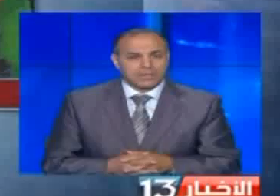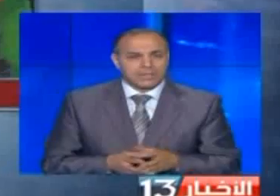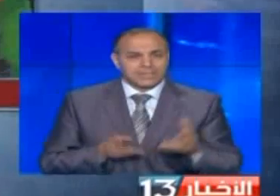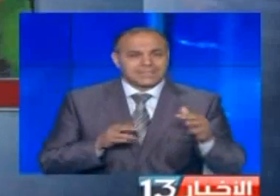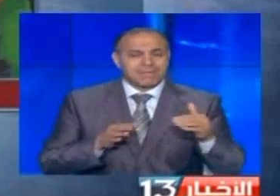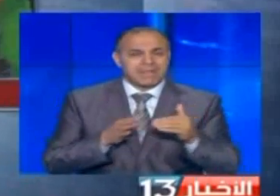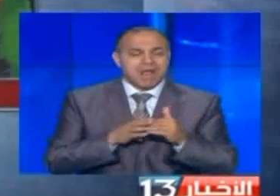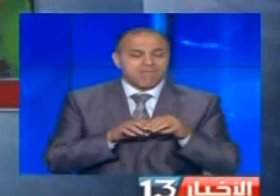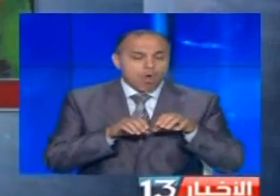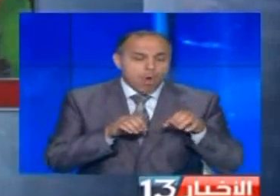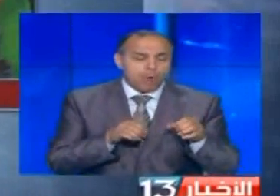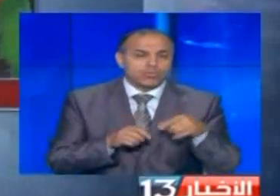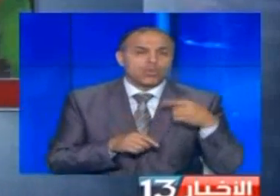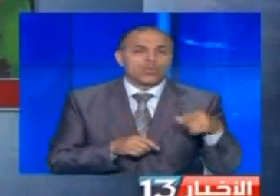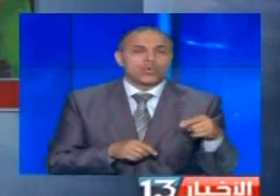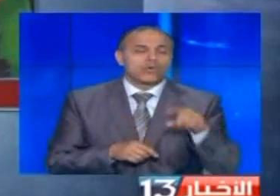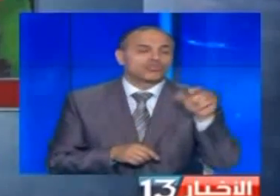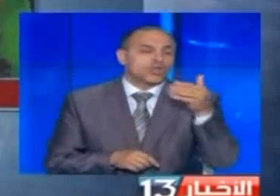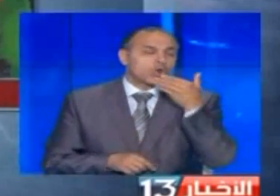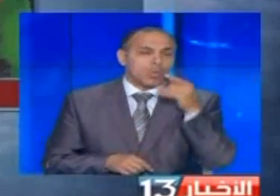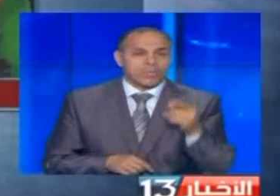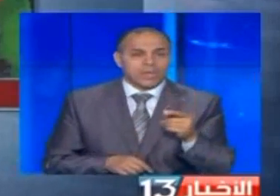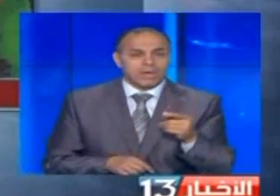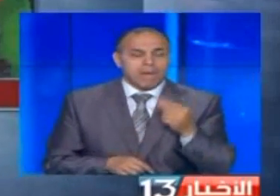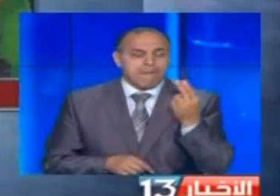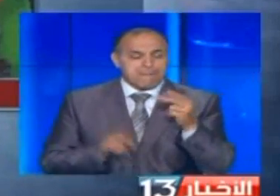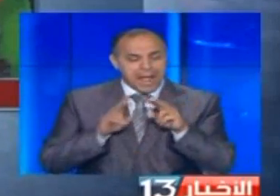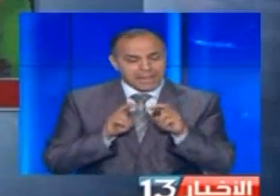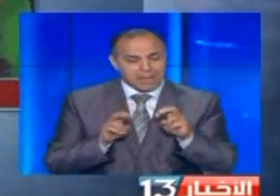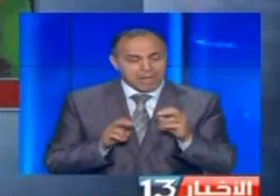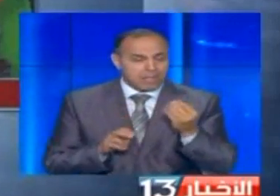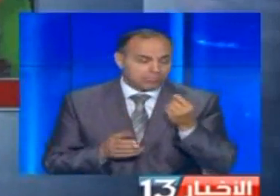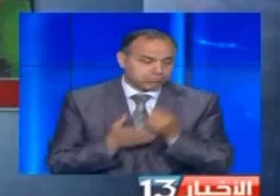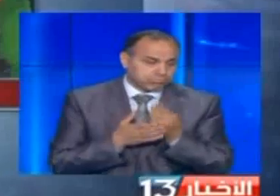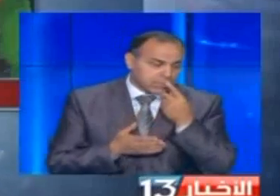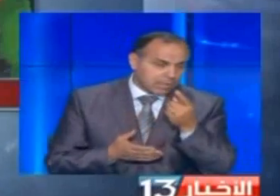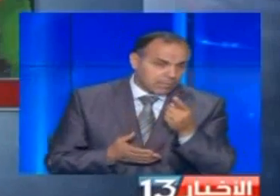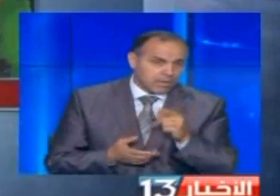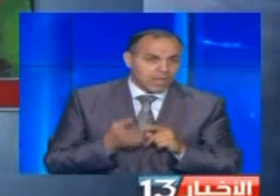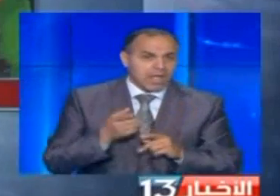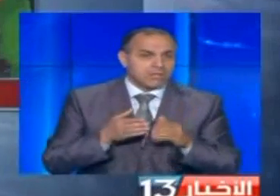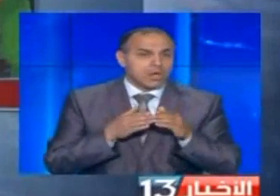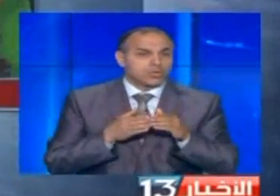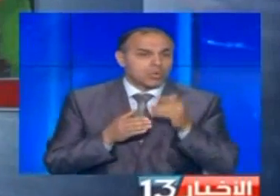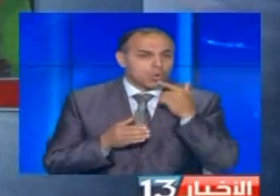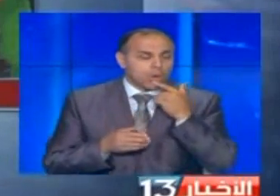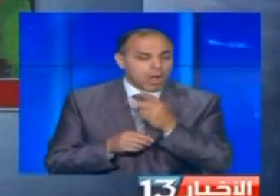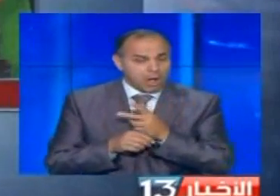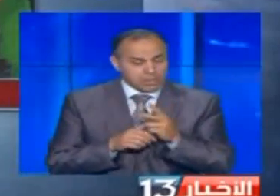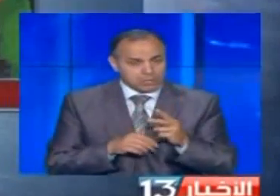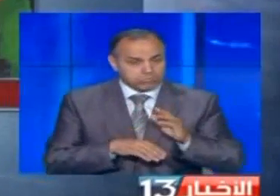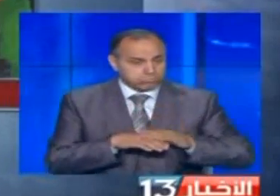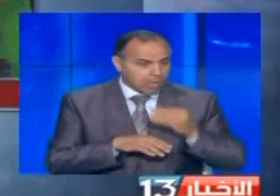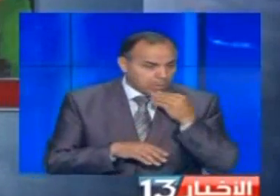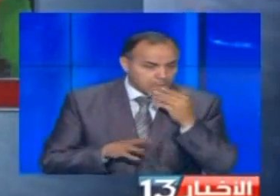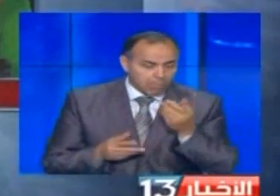900,000 قطعة خبز ترمى يوميا في شهر رمضان حسب المعهد الوطني للاستهلاك الذي يدعو في إرسالية قصيرة إلى ترشيد